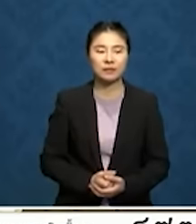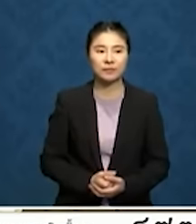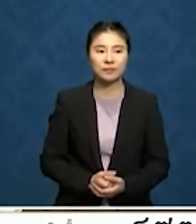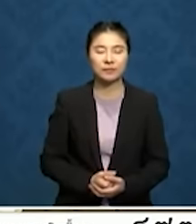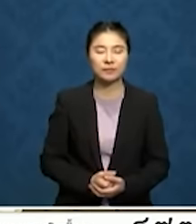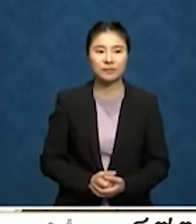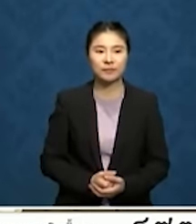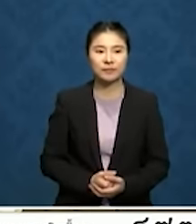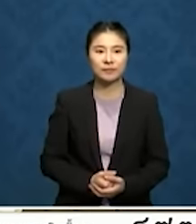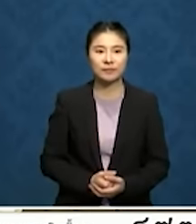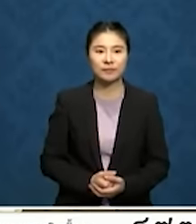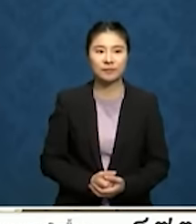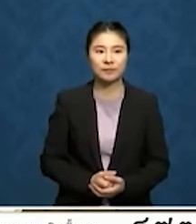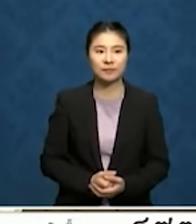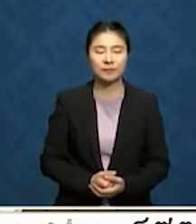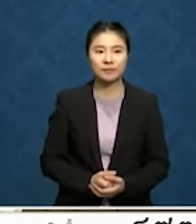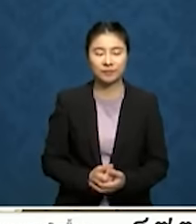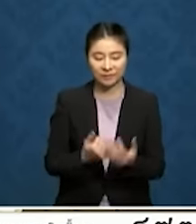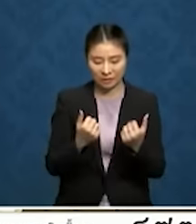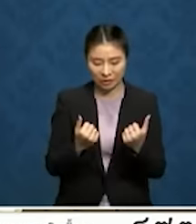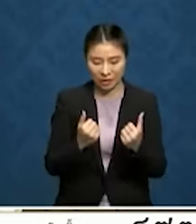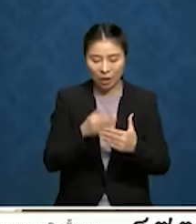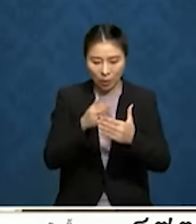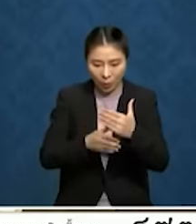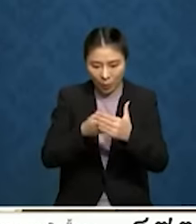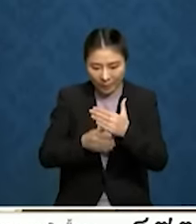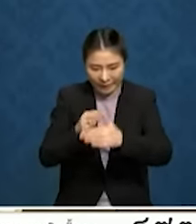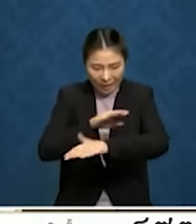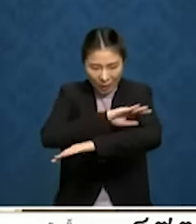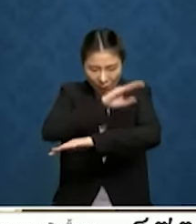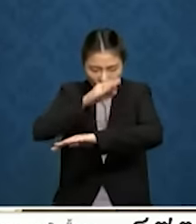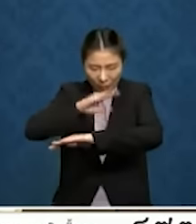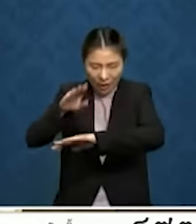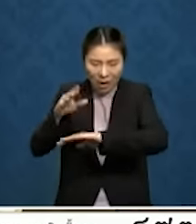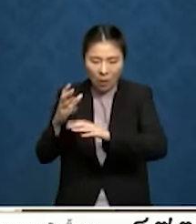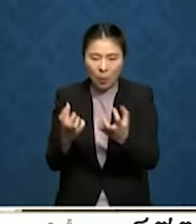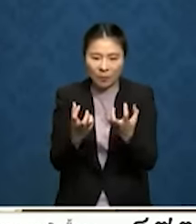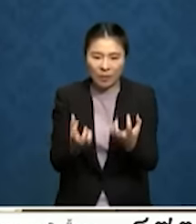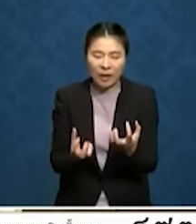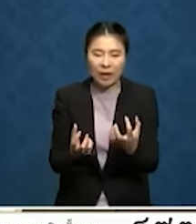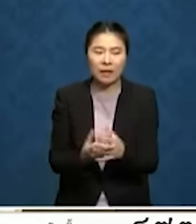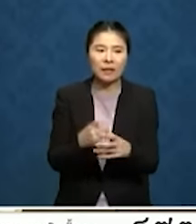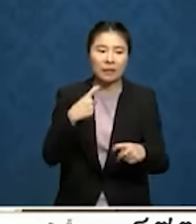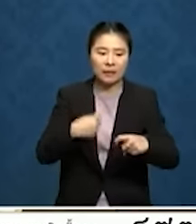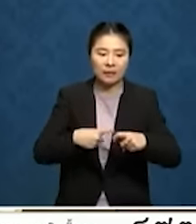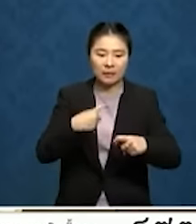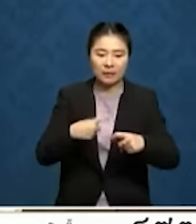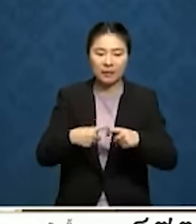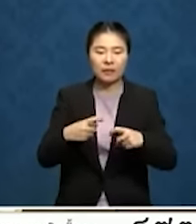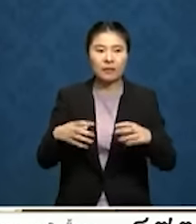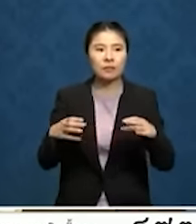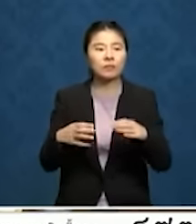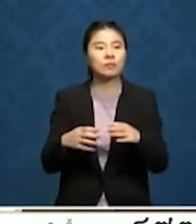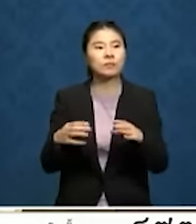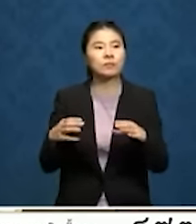กลูกหนึ่งก็คือภูเขาทางการเมืองเข้ามาทับซ้อนจนกระ